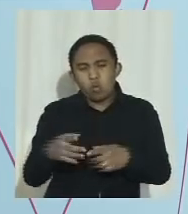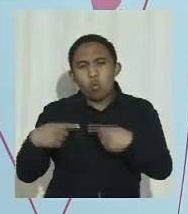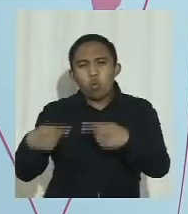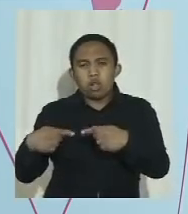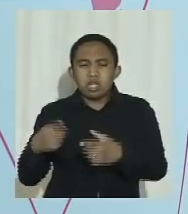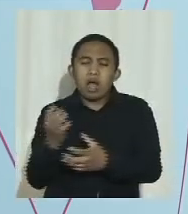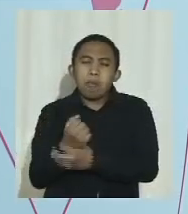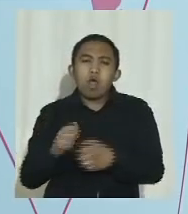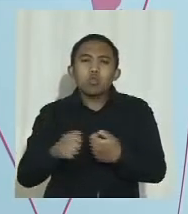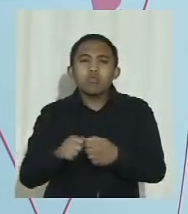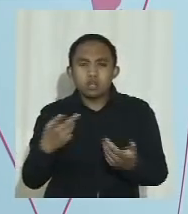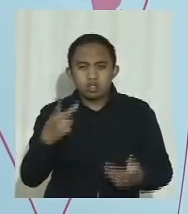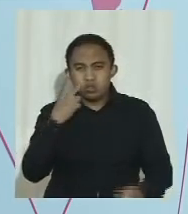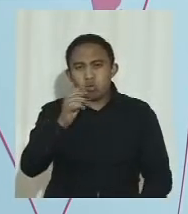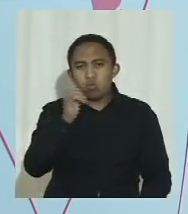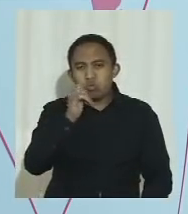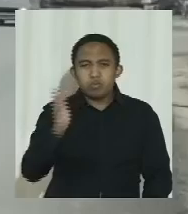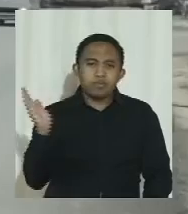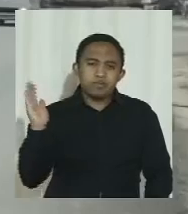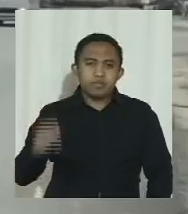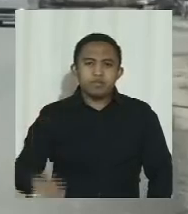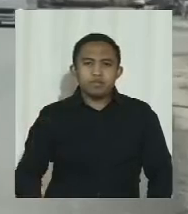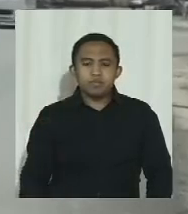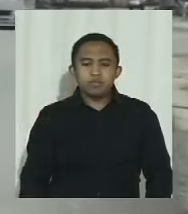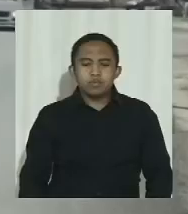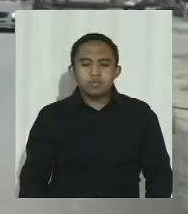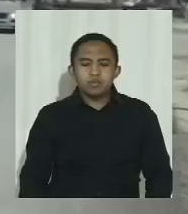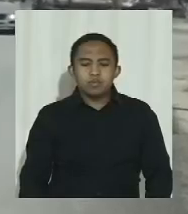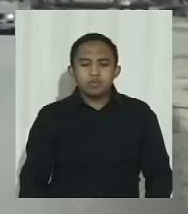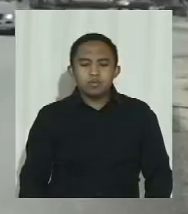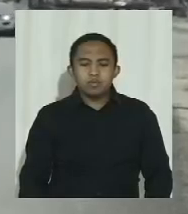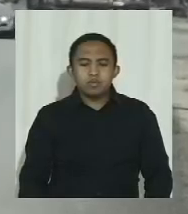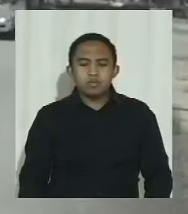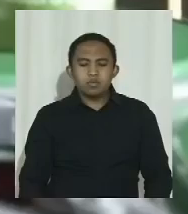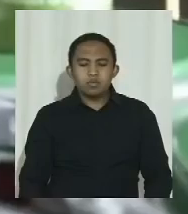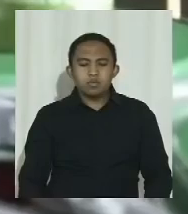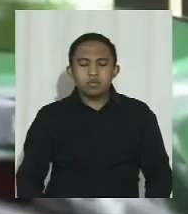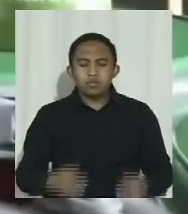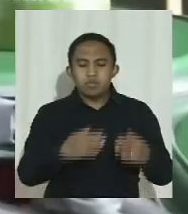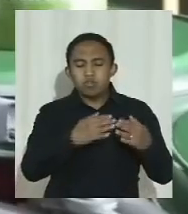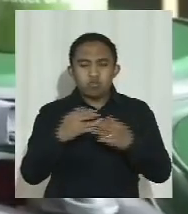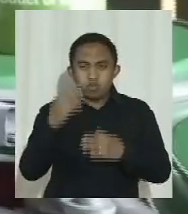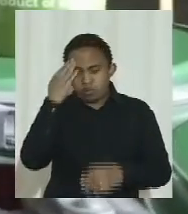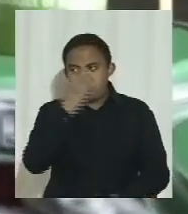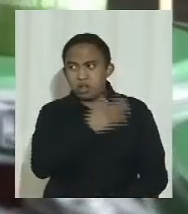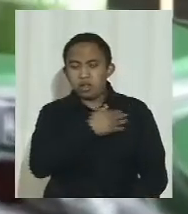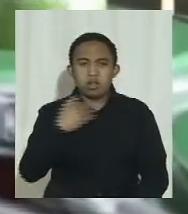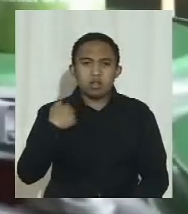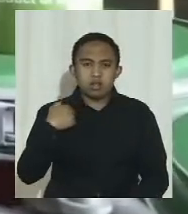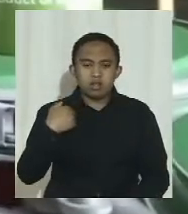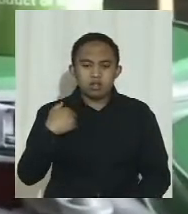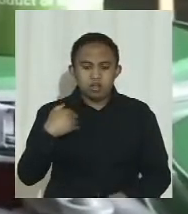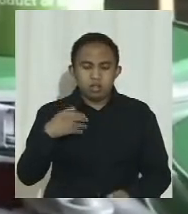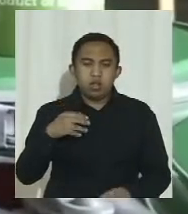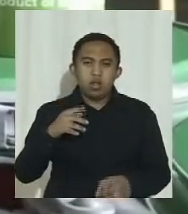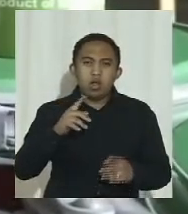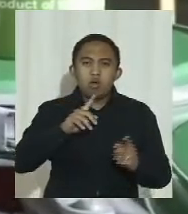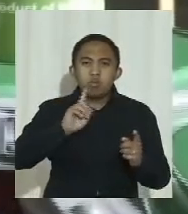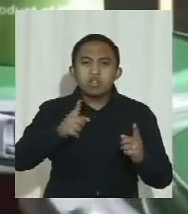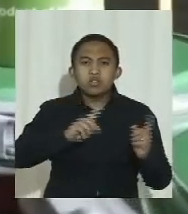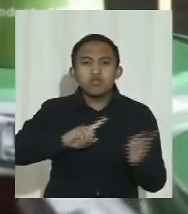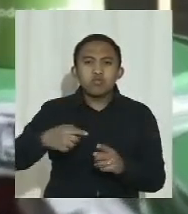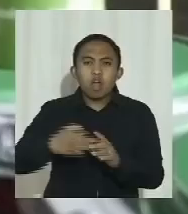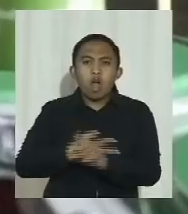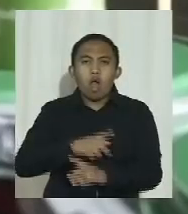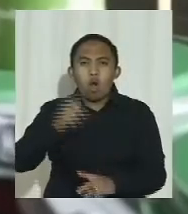François Jean-Jacques, TVM Toamasina. Nandray andraikitra avy hatrany fitondram-panjakana manoloana ny cas importé ny COVID-19 misy